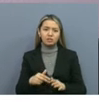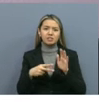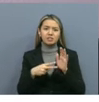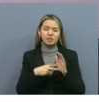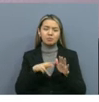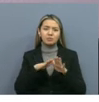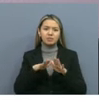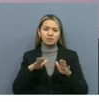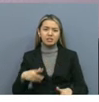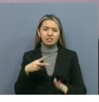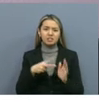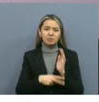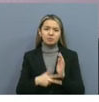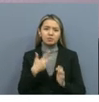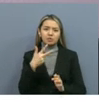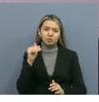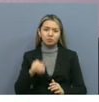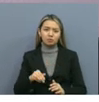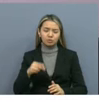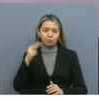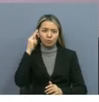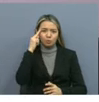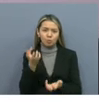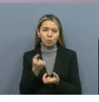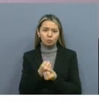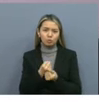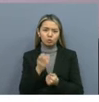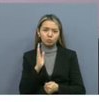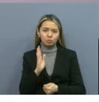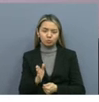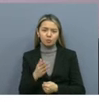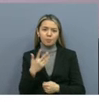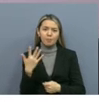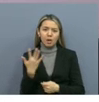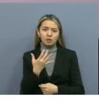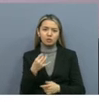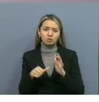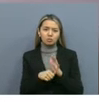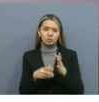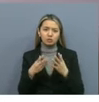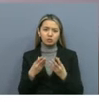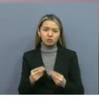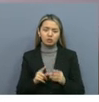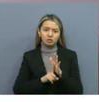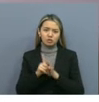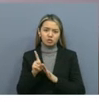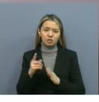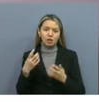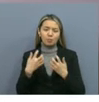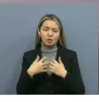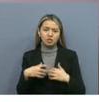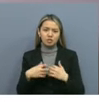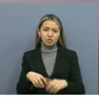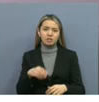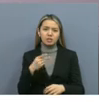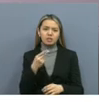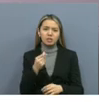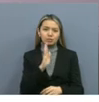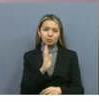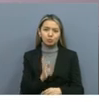балаға 73000 теңгеден астам жәрдемақы беріледі. Осы айдың 5-ші және 6-ші күндерінен бастап жәрдемақыларды есептеу жүріп жатыр.